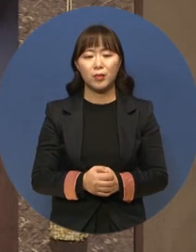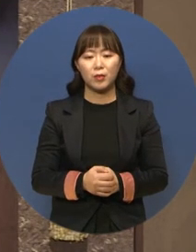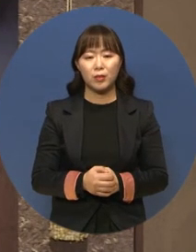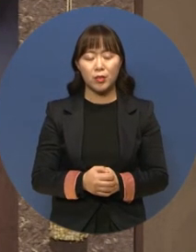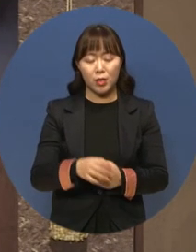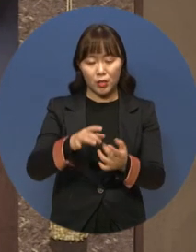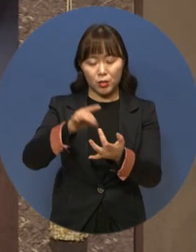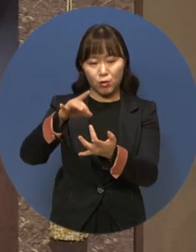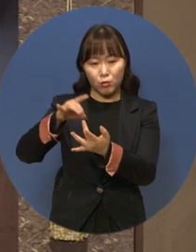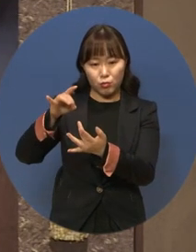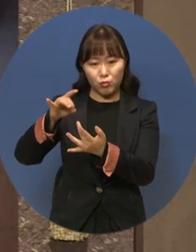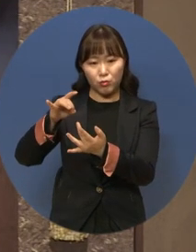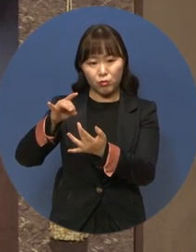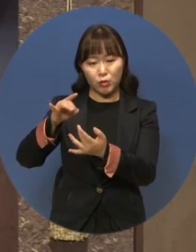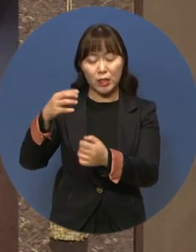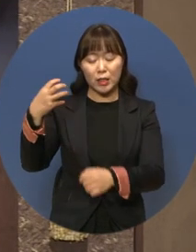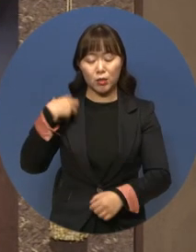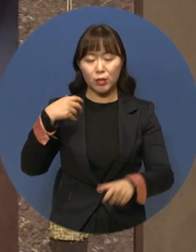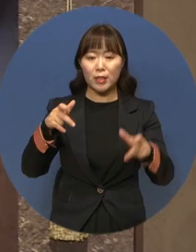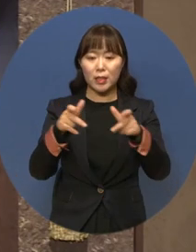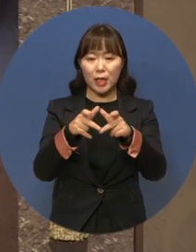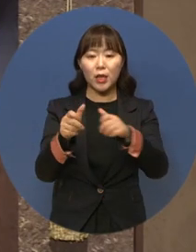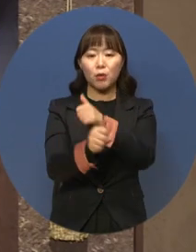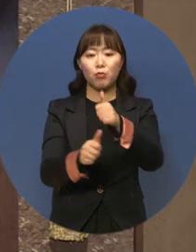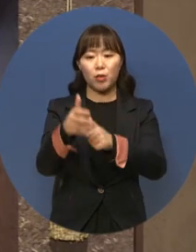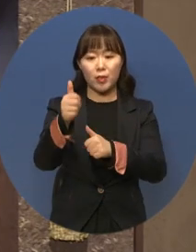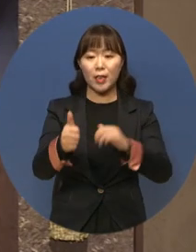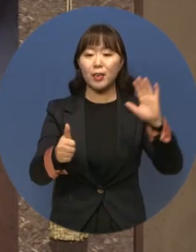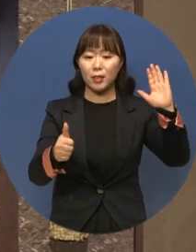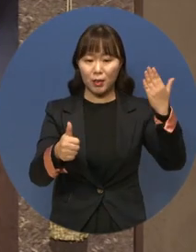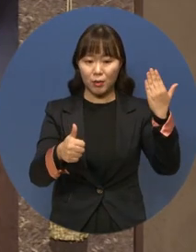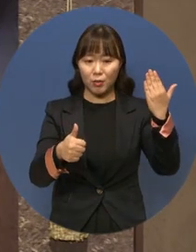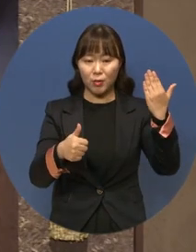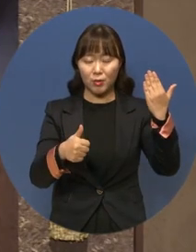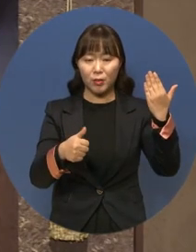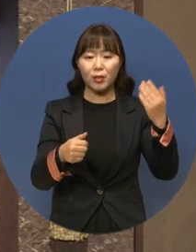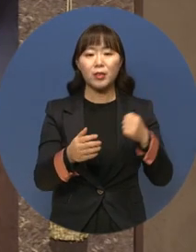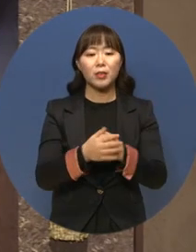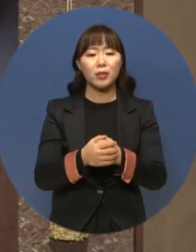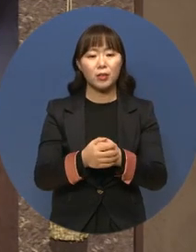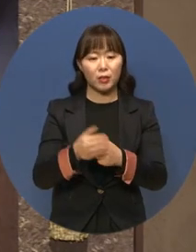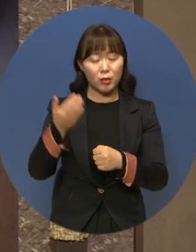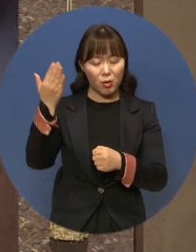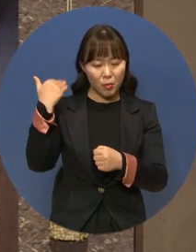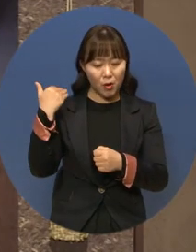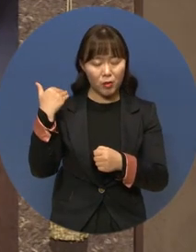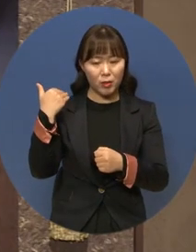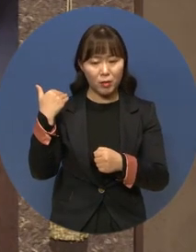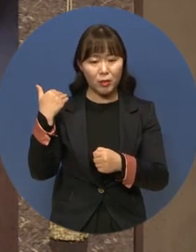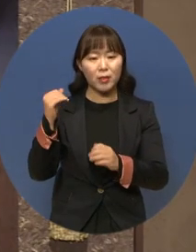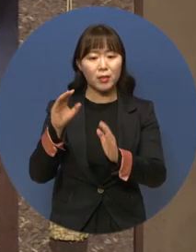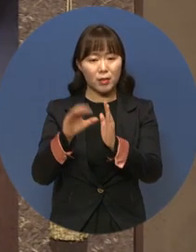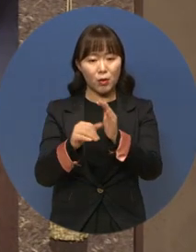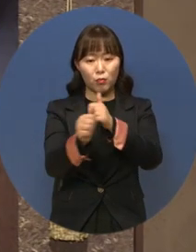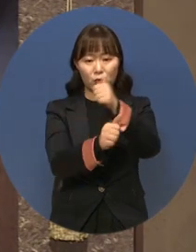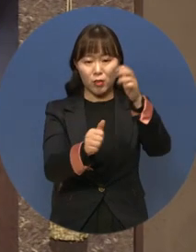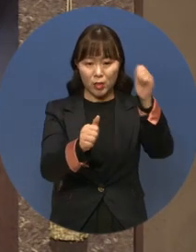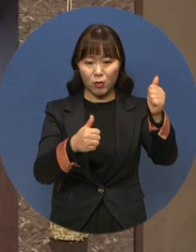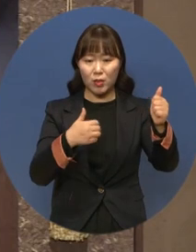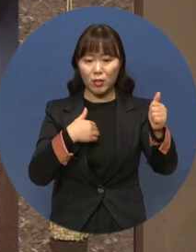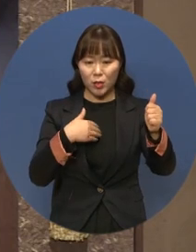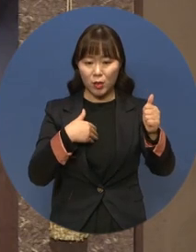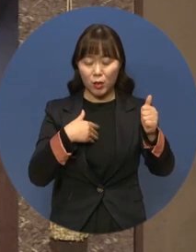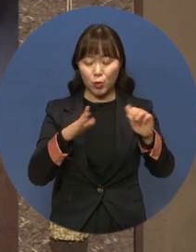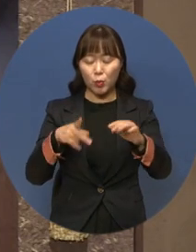선출직으로 장애인 위원장이 된 것은 전번 임기의 위원장하고 네.